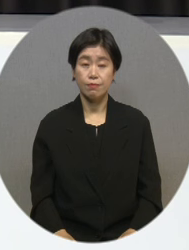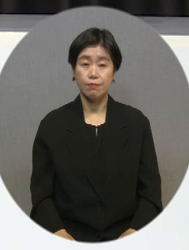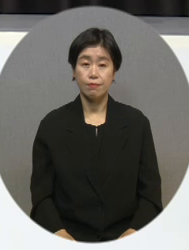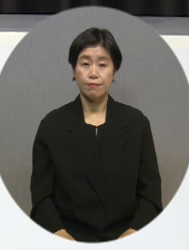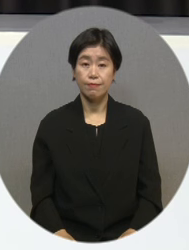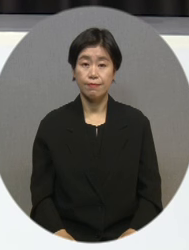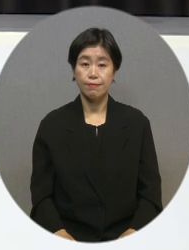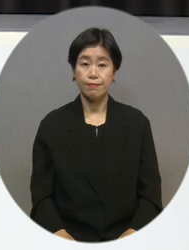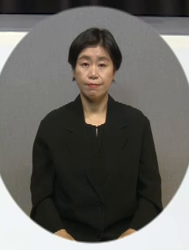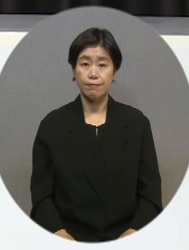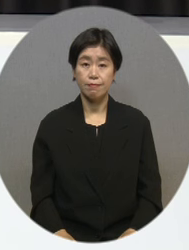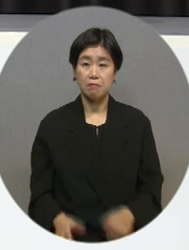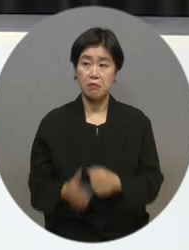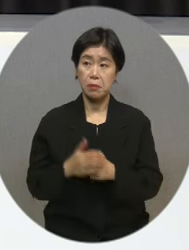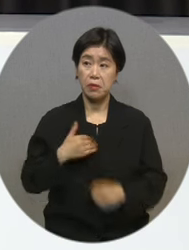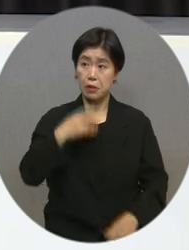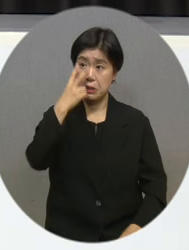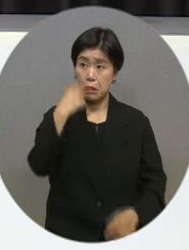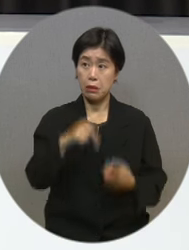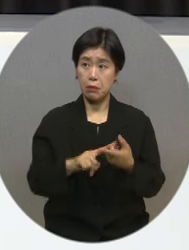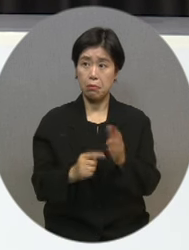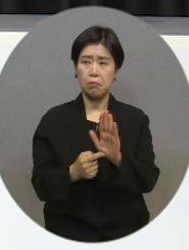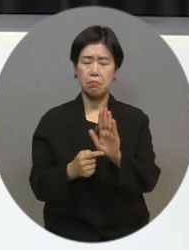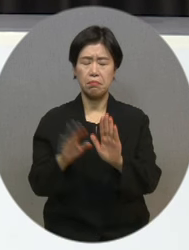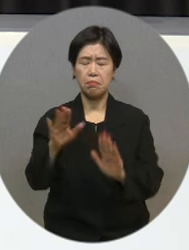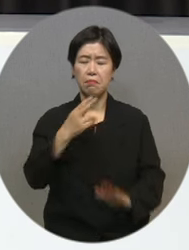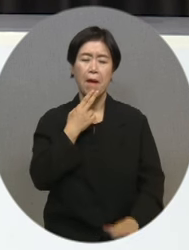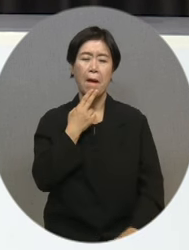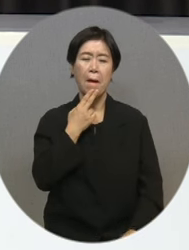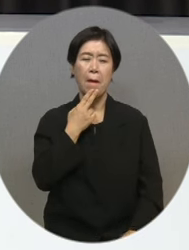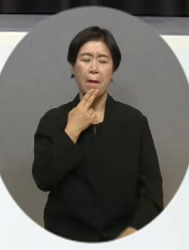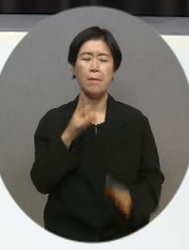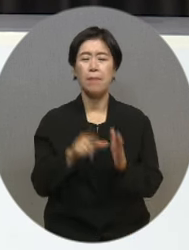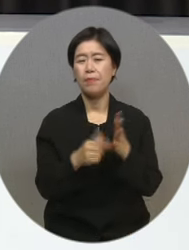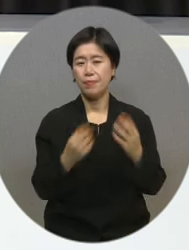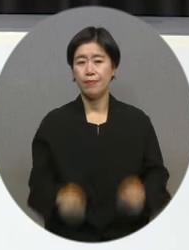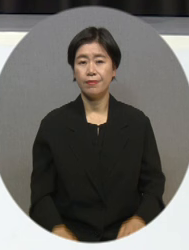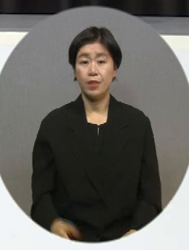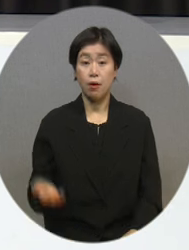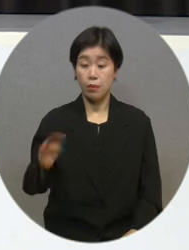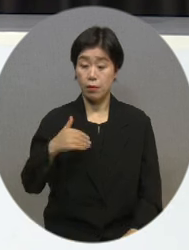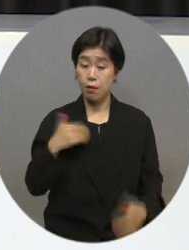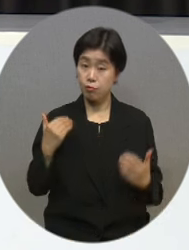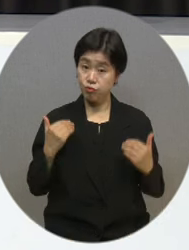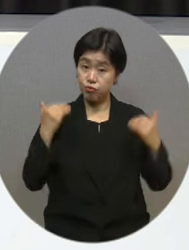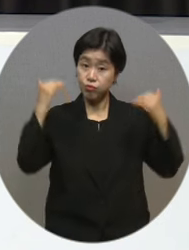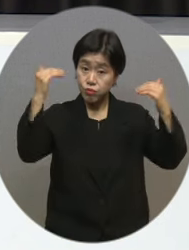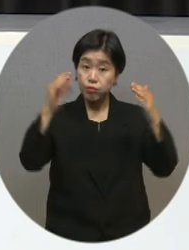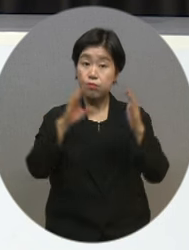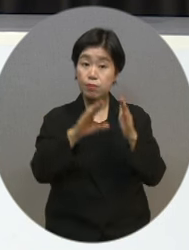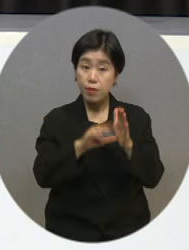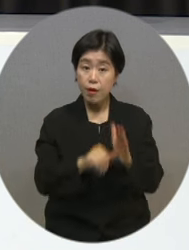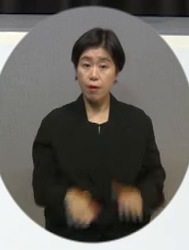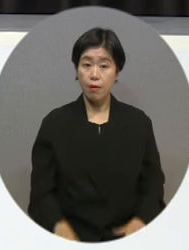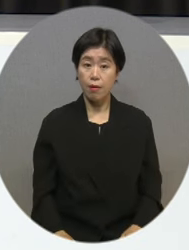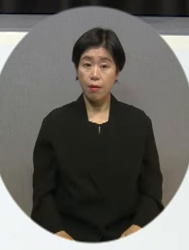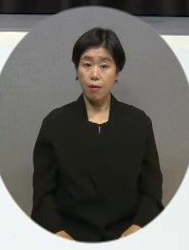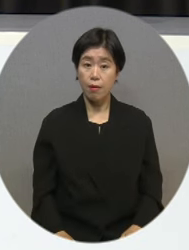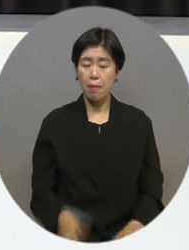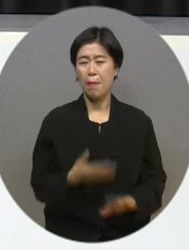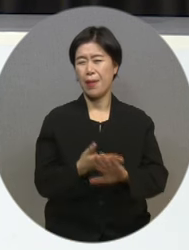그럴 거예요. 그런데 이제 나중에 제가 쭉 성장하면서 오히려